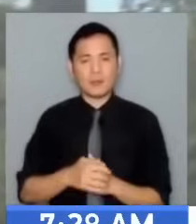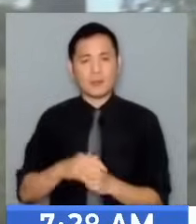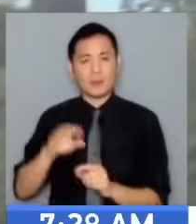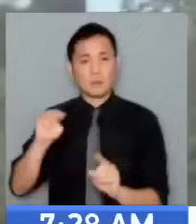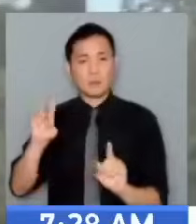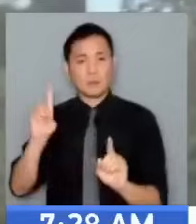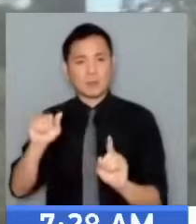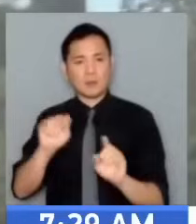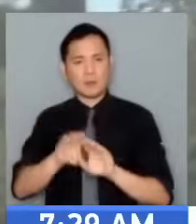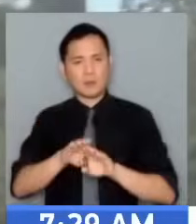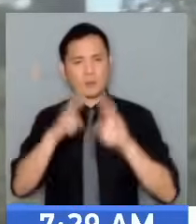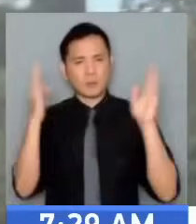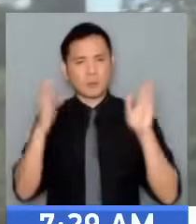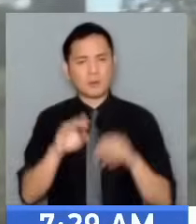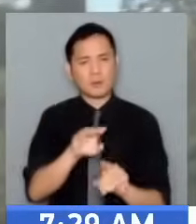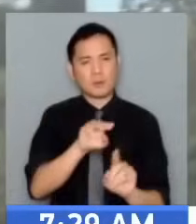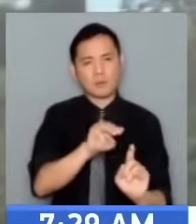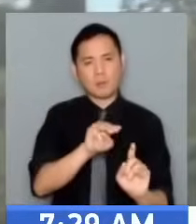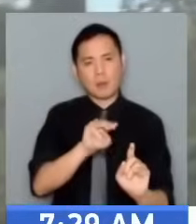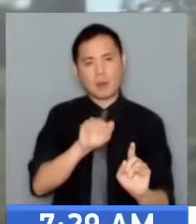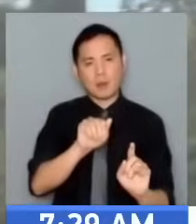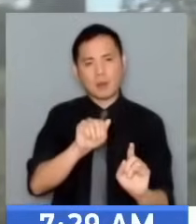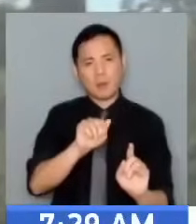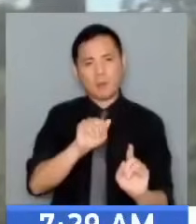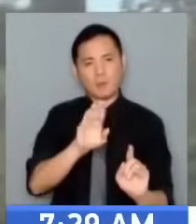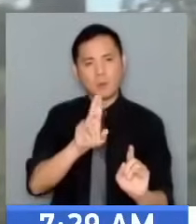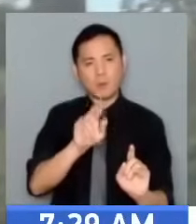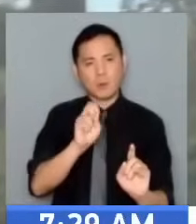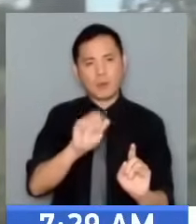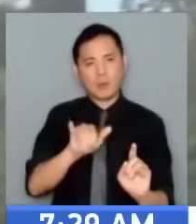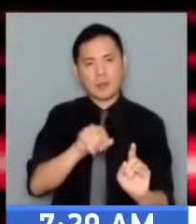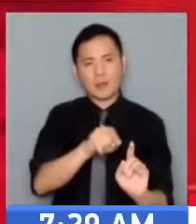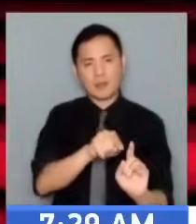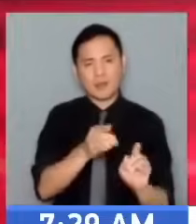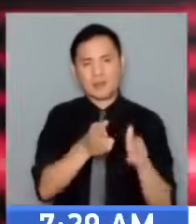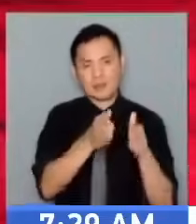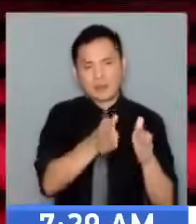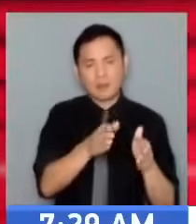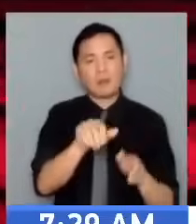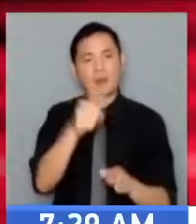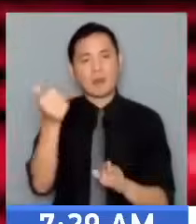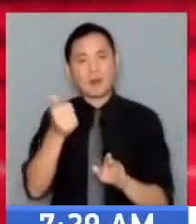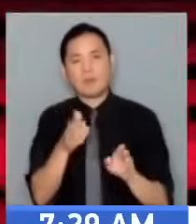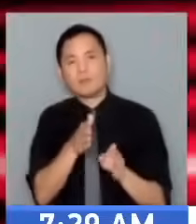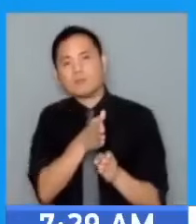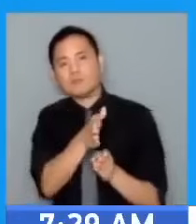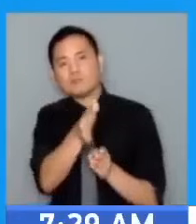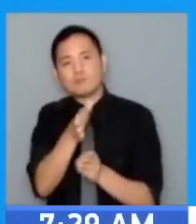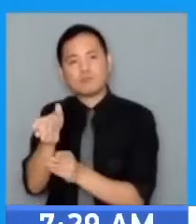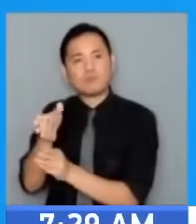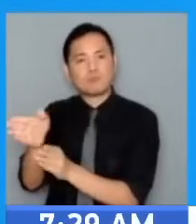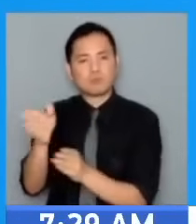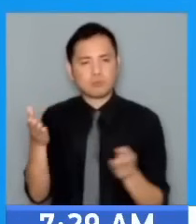pang alternatibong ruta may unang balita live si James Agustin